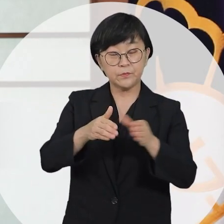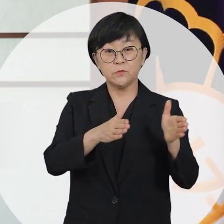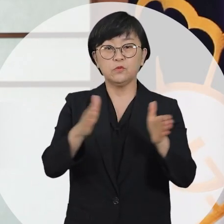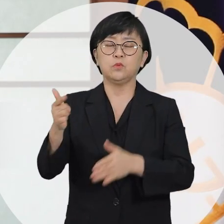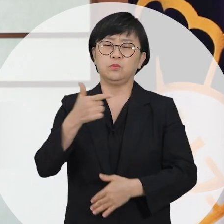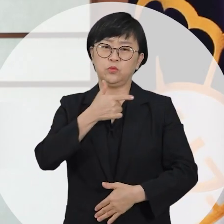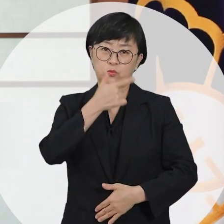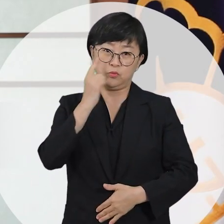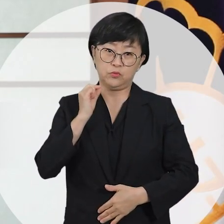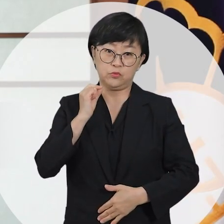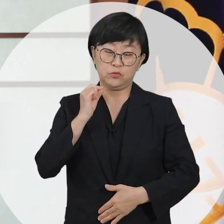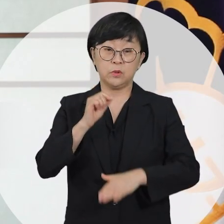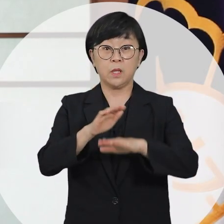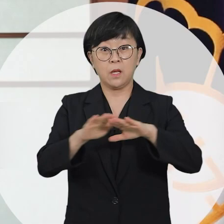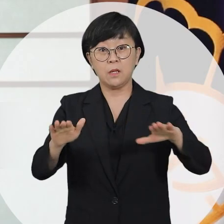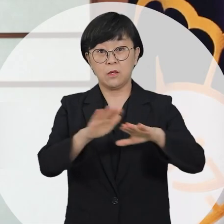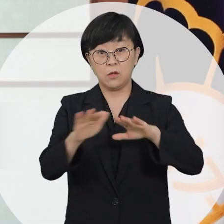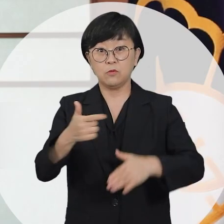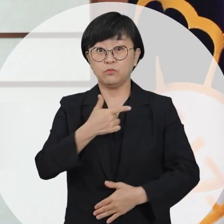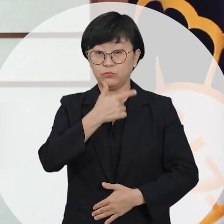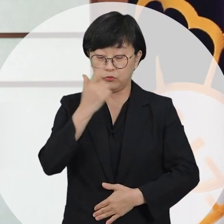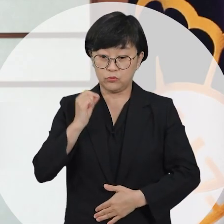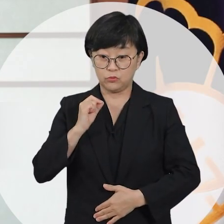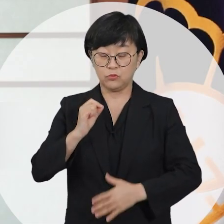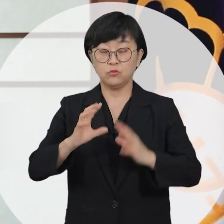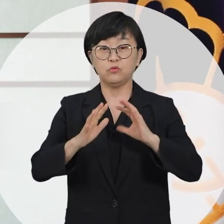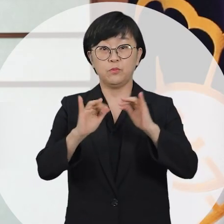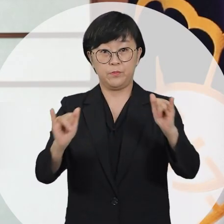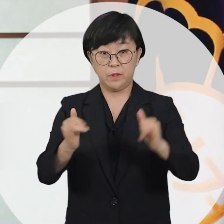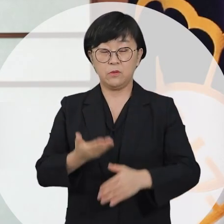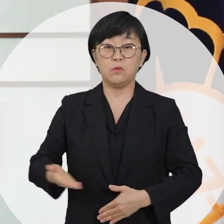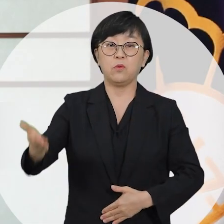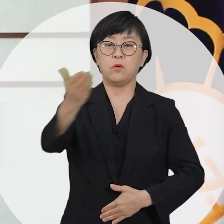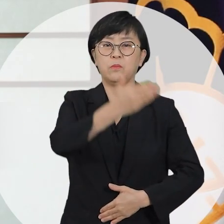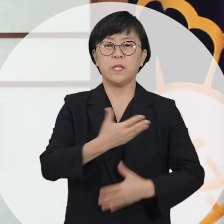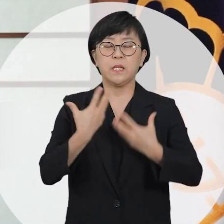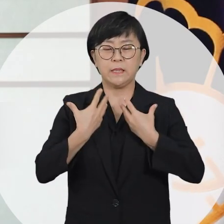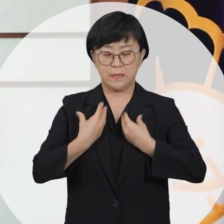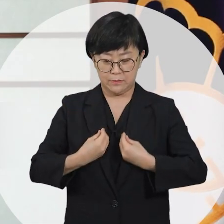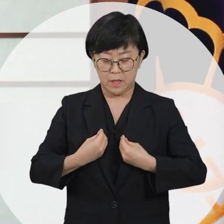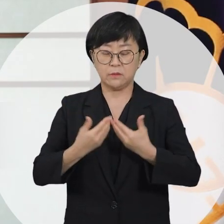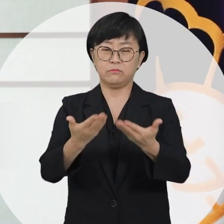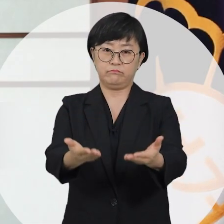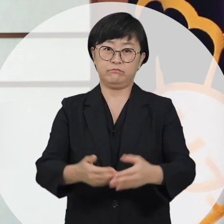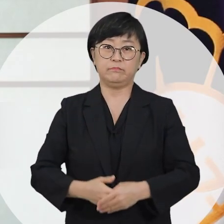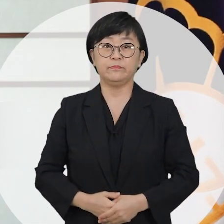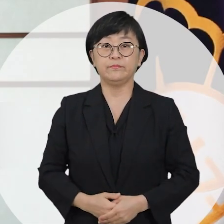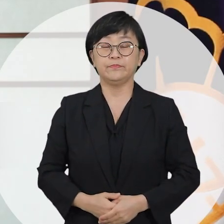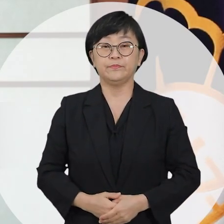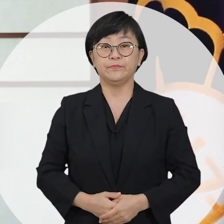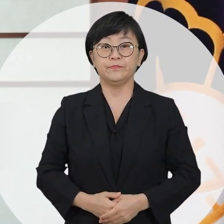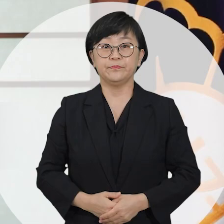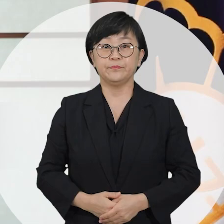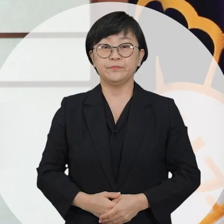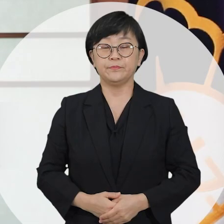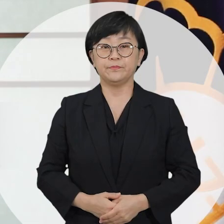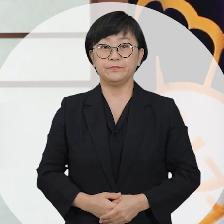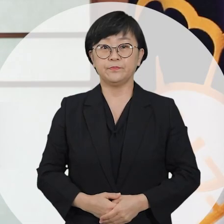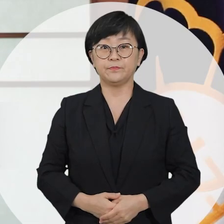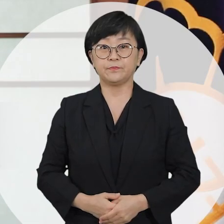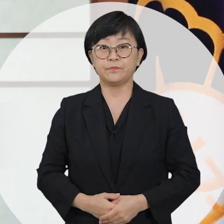부족과 부실한 대처로 국민께 큰 실망을 안겨드리게 되었습니다.